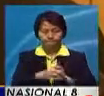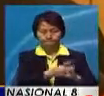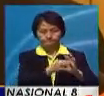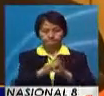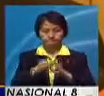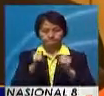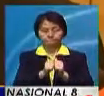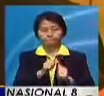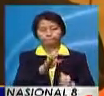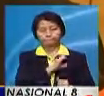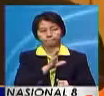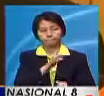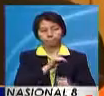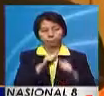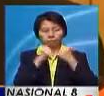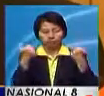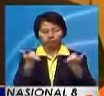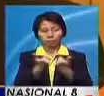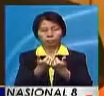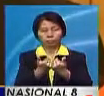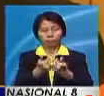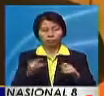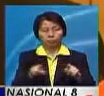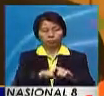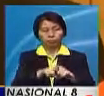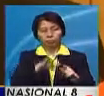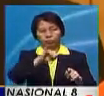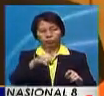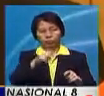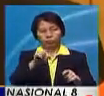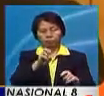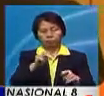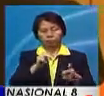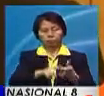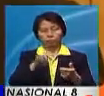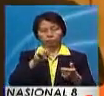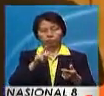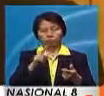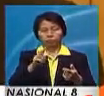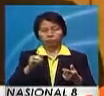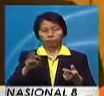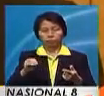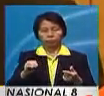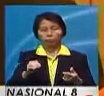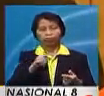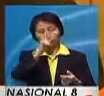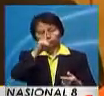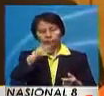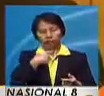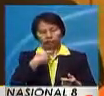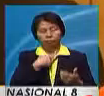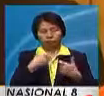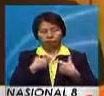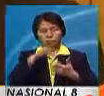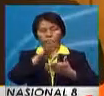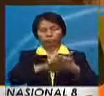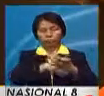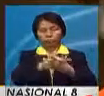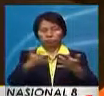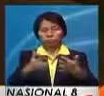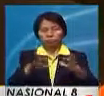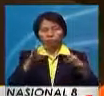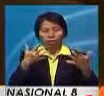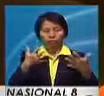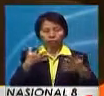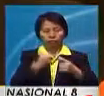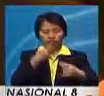pdrm dan juga agensi selain di bawah Kementerian seperti jasa penerangan dan skmm jadi memang kita ada jadual berkala Bagaimana dari segi